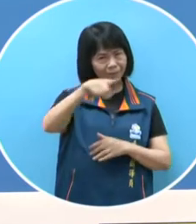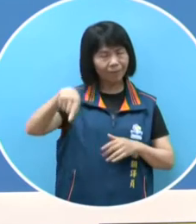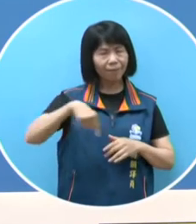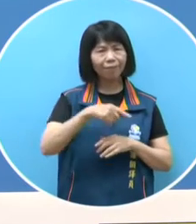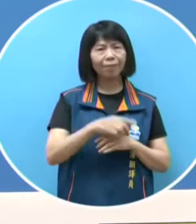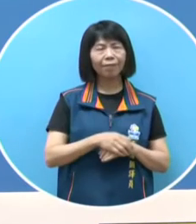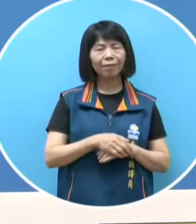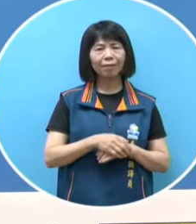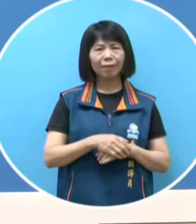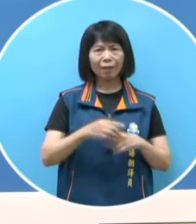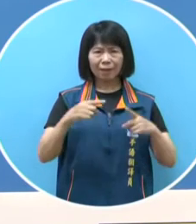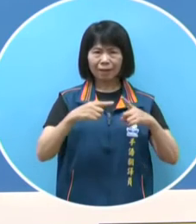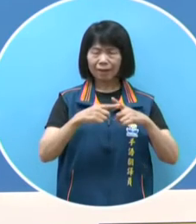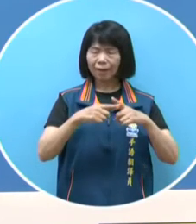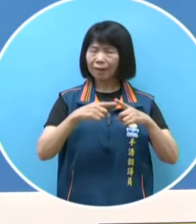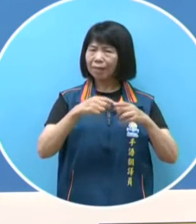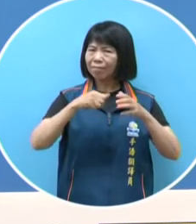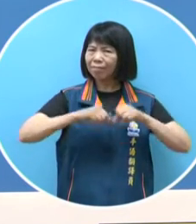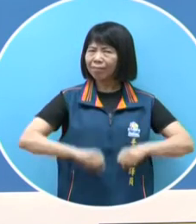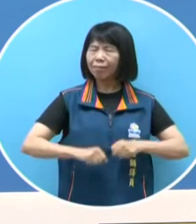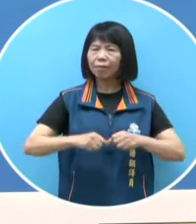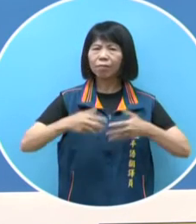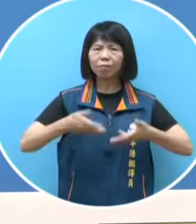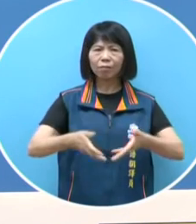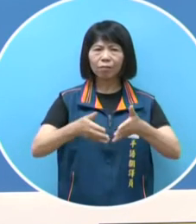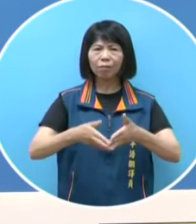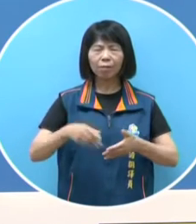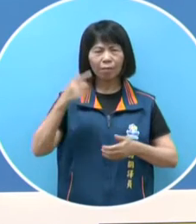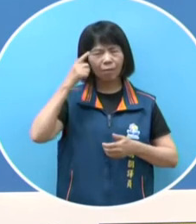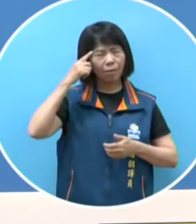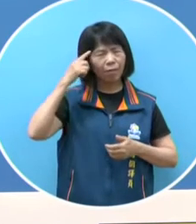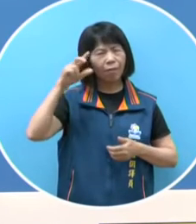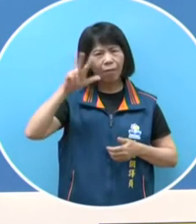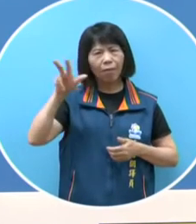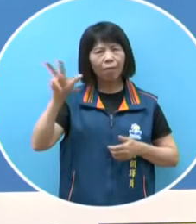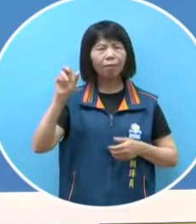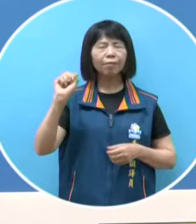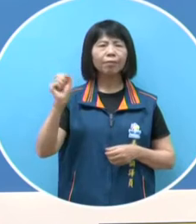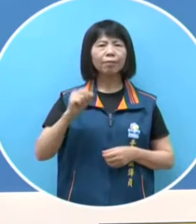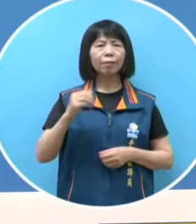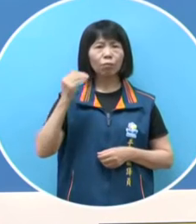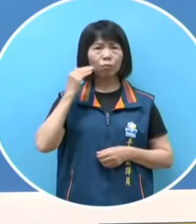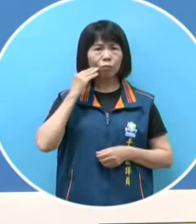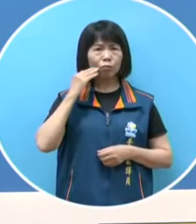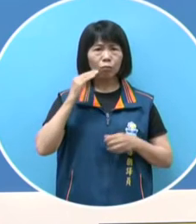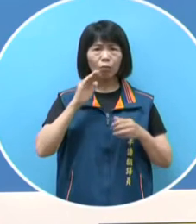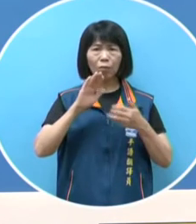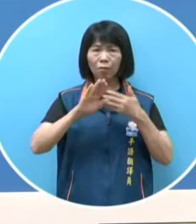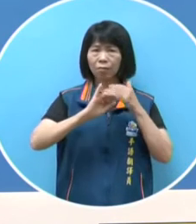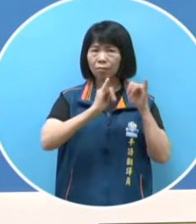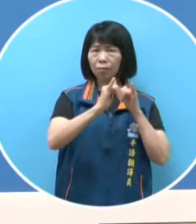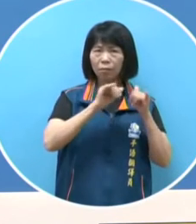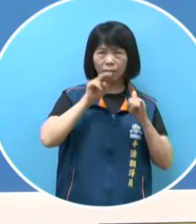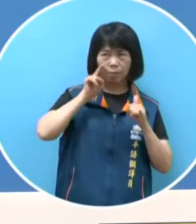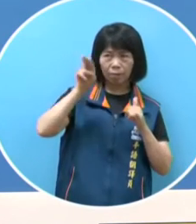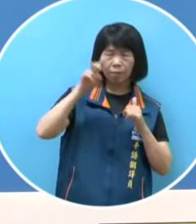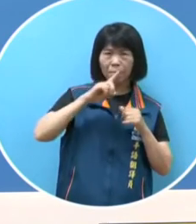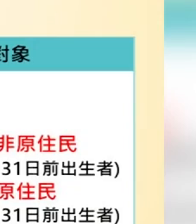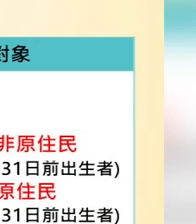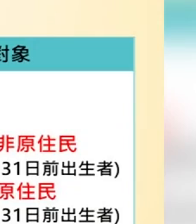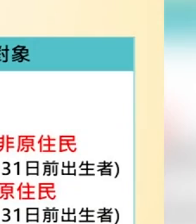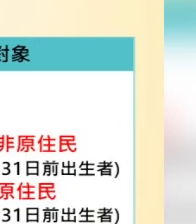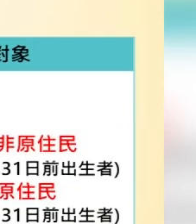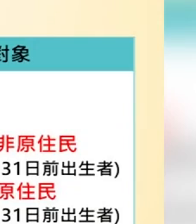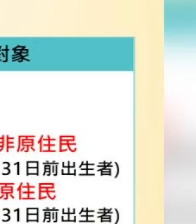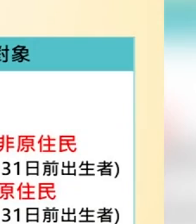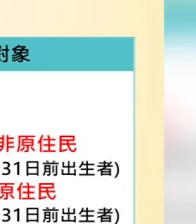天，不可轻忽。只要有人通报，一定进行裁处。